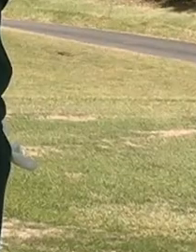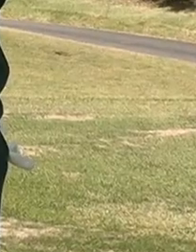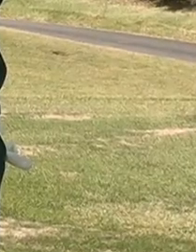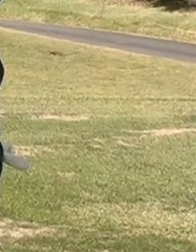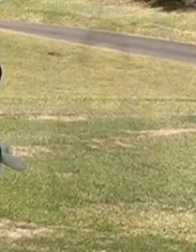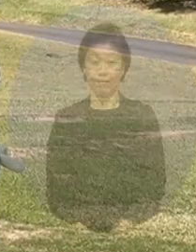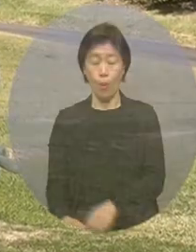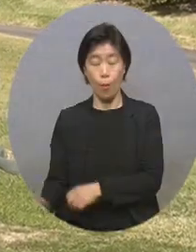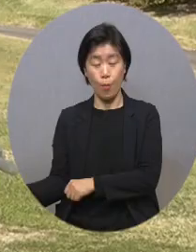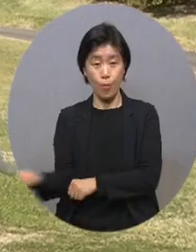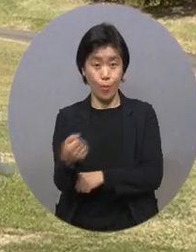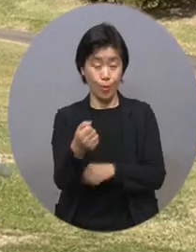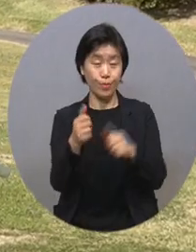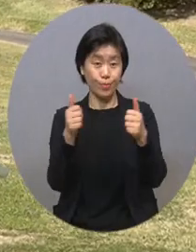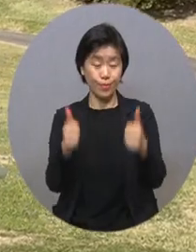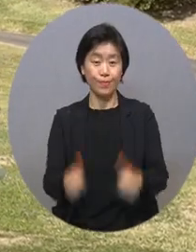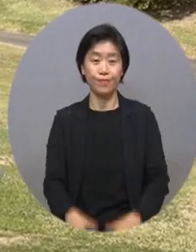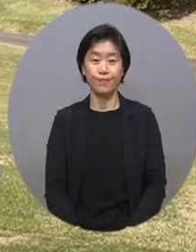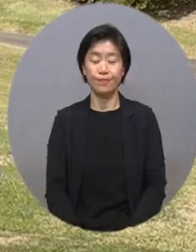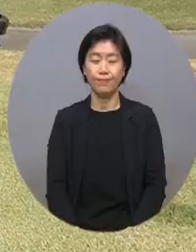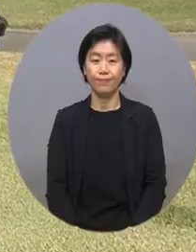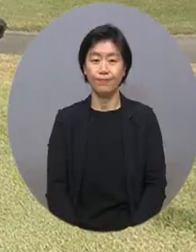보고세요.